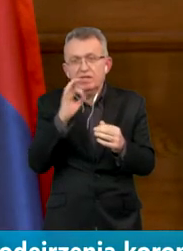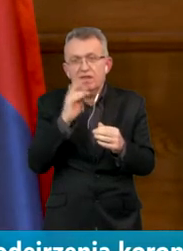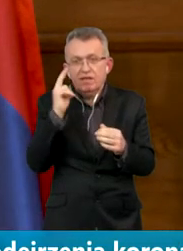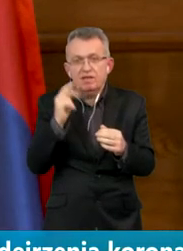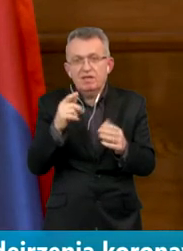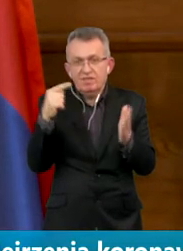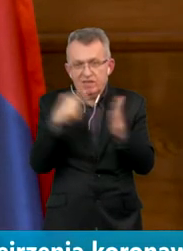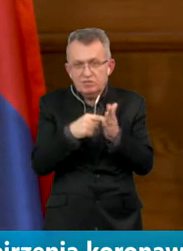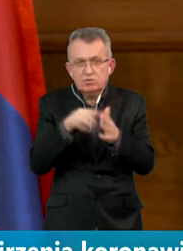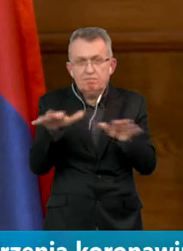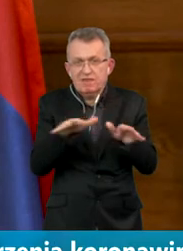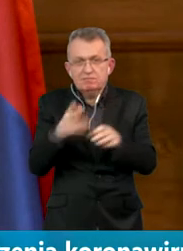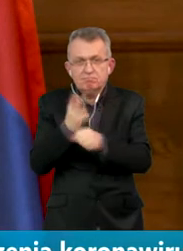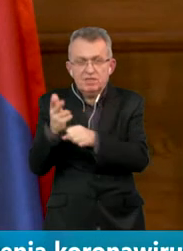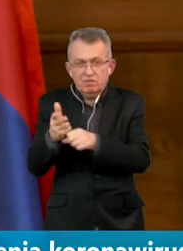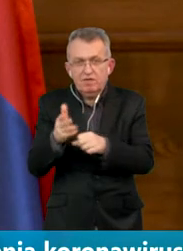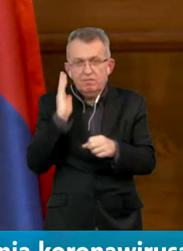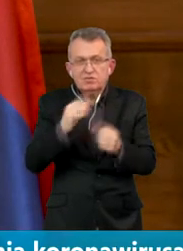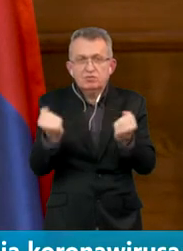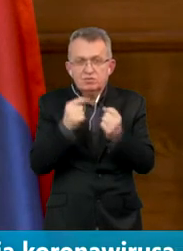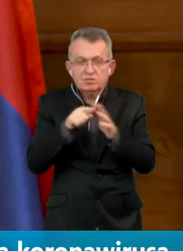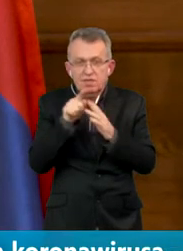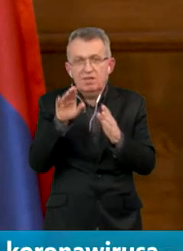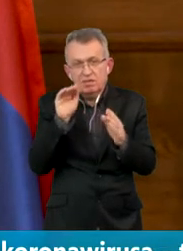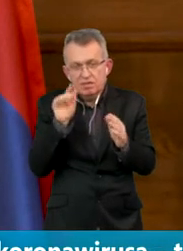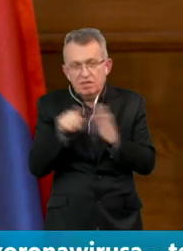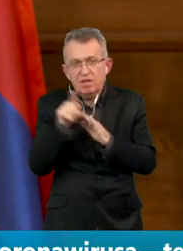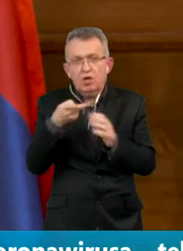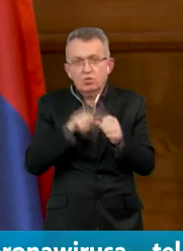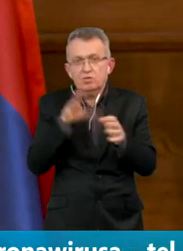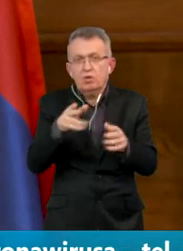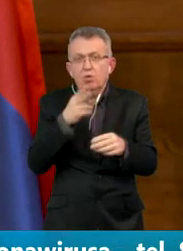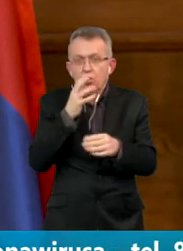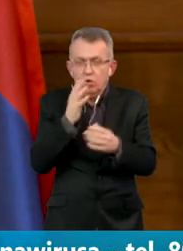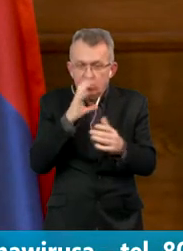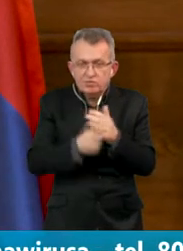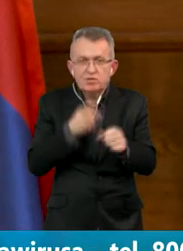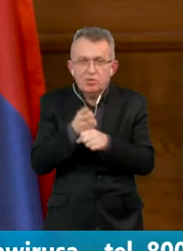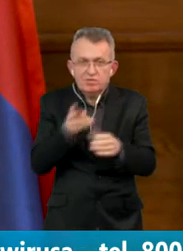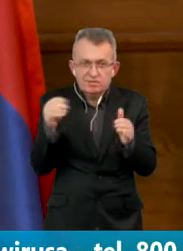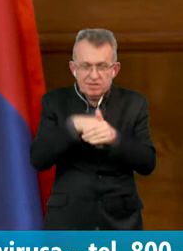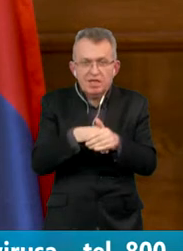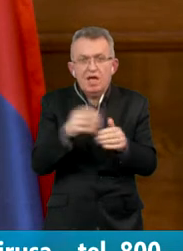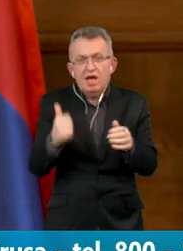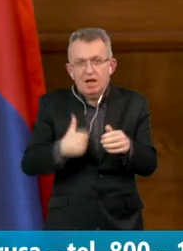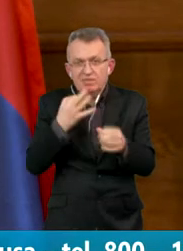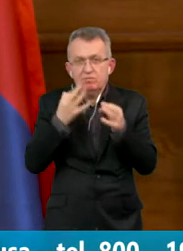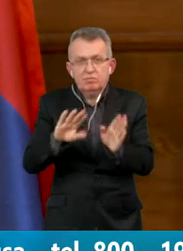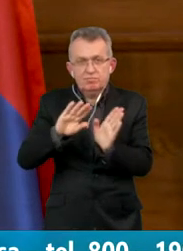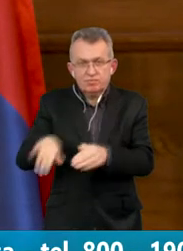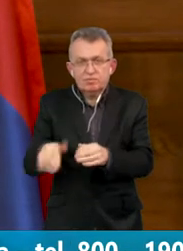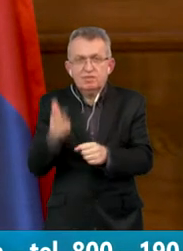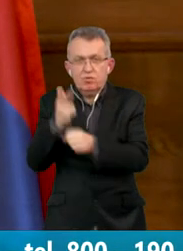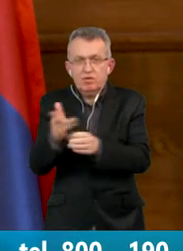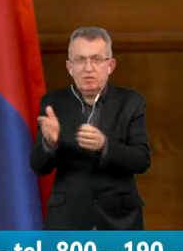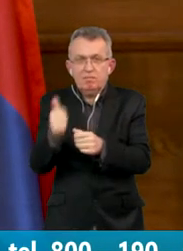w sumie ich powstanie, więc to będzie też szansa dla tych, którzy chcą korzystać z kolei metropolitalnej, aby pozostawić samochód przy stacji